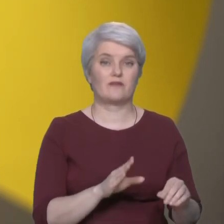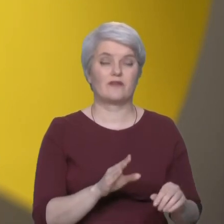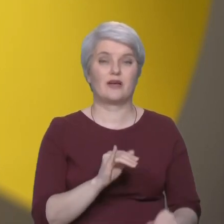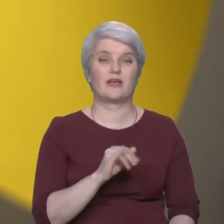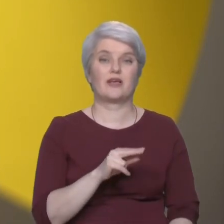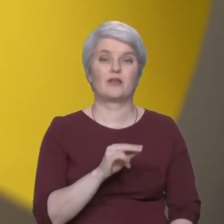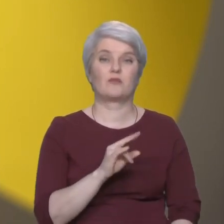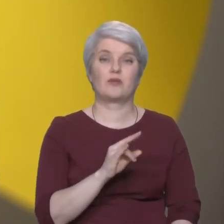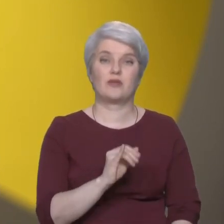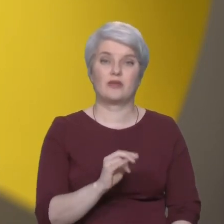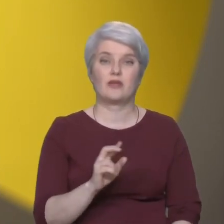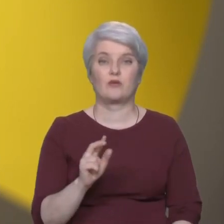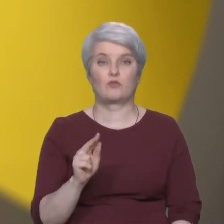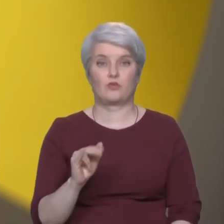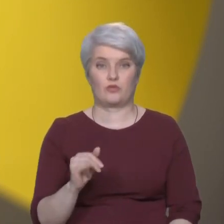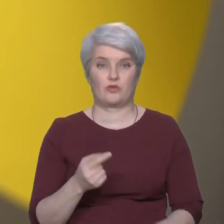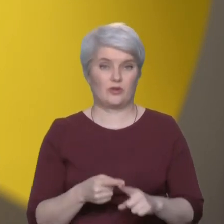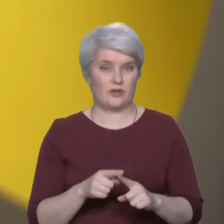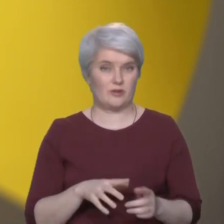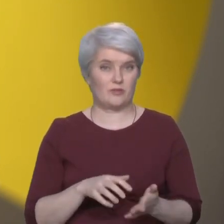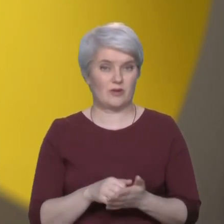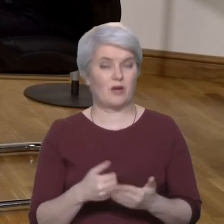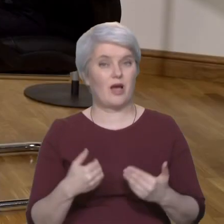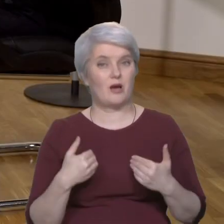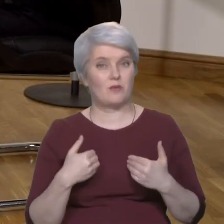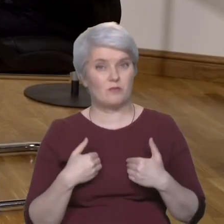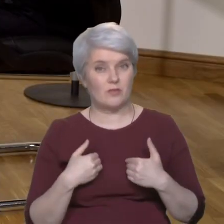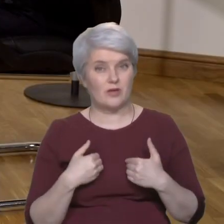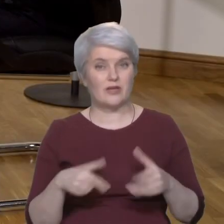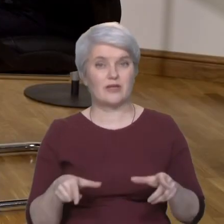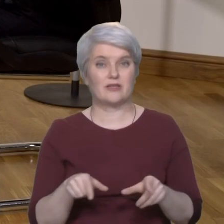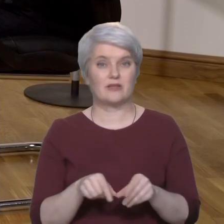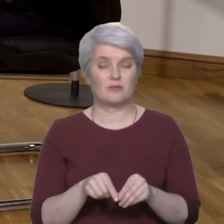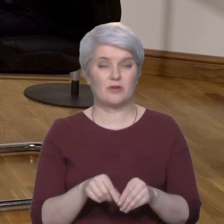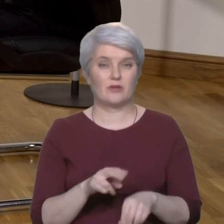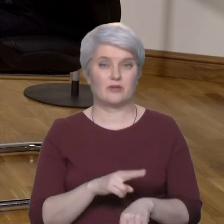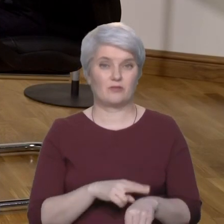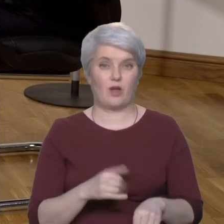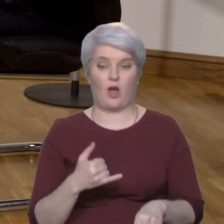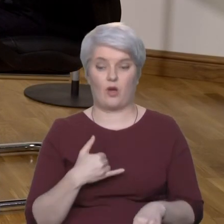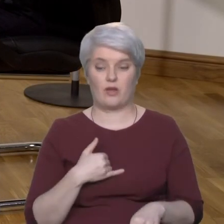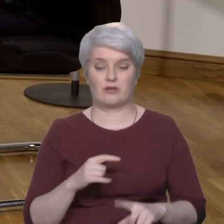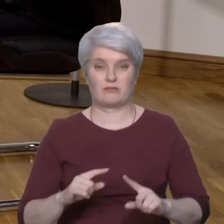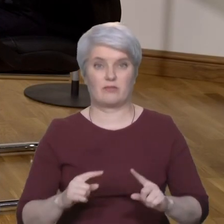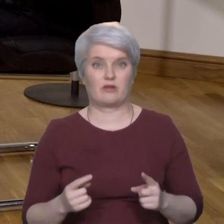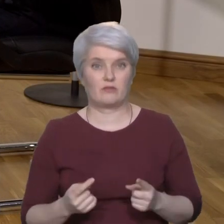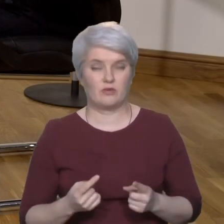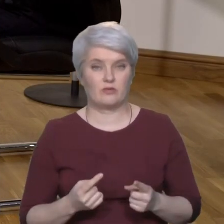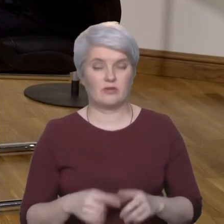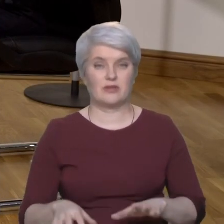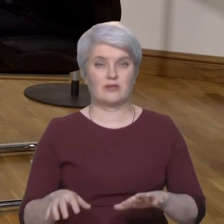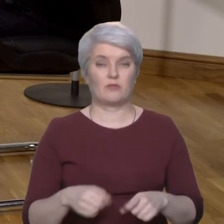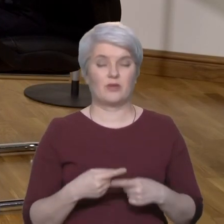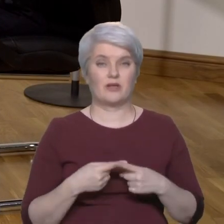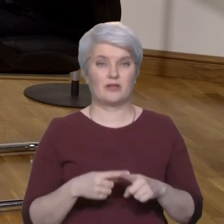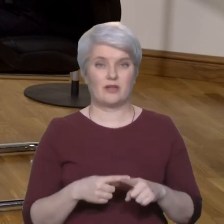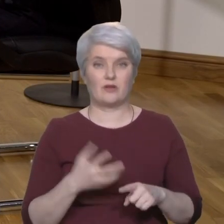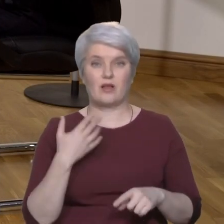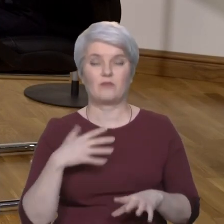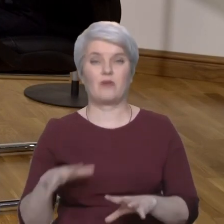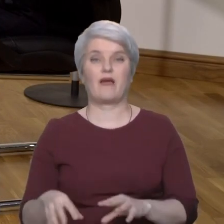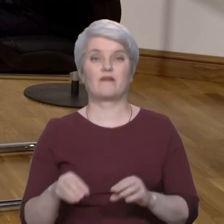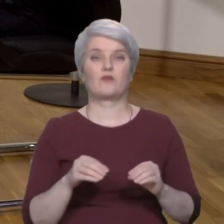ми спільно з поліцією, нас брали в полон, в нас забирали техніку. Проводячи евакозаходи з Маріуполя на